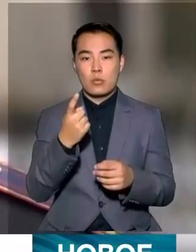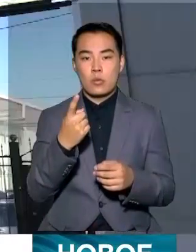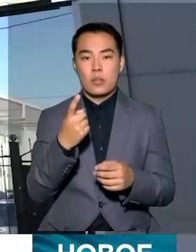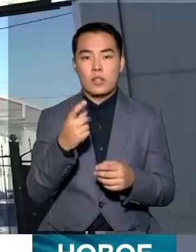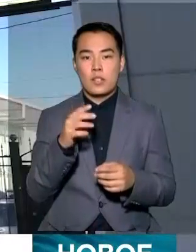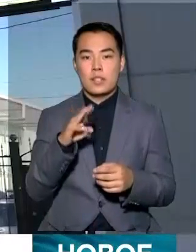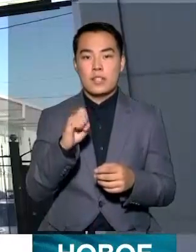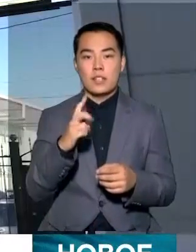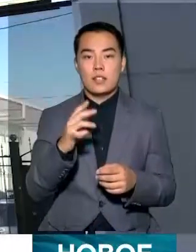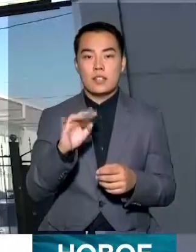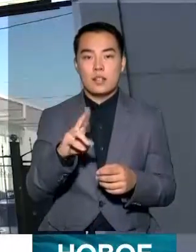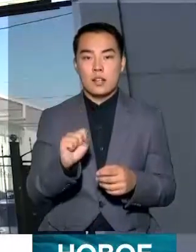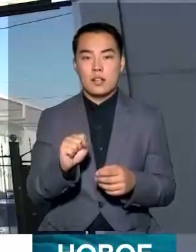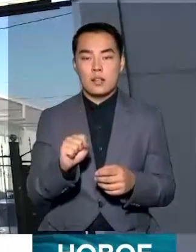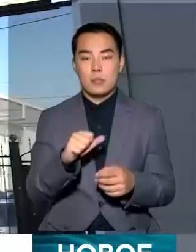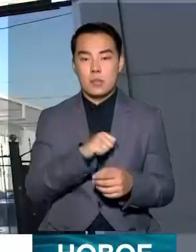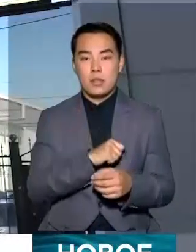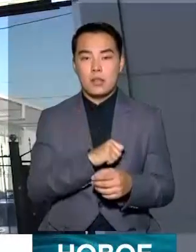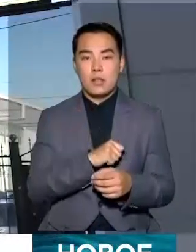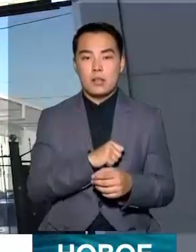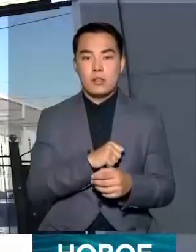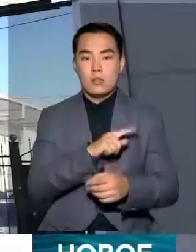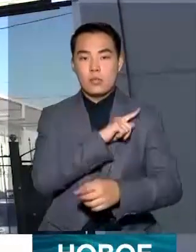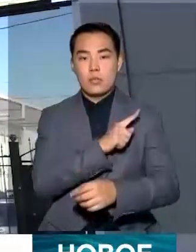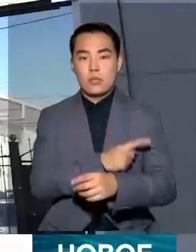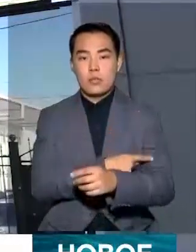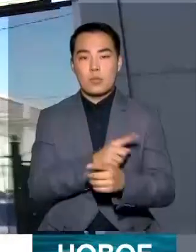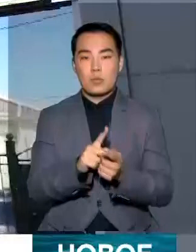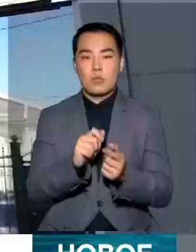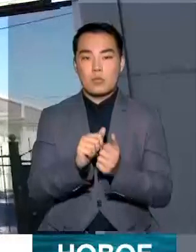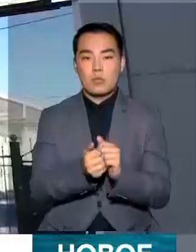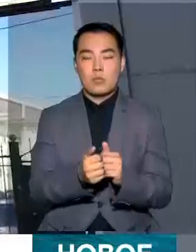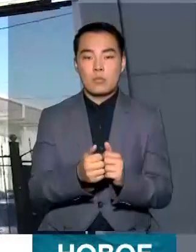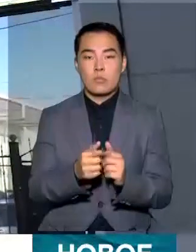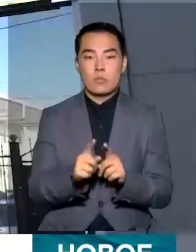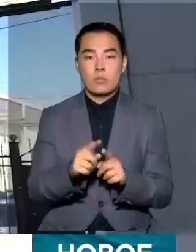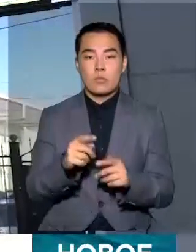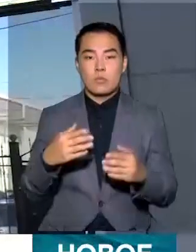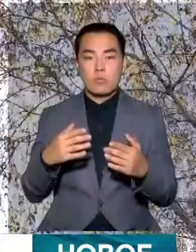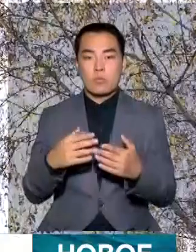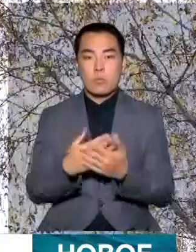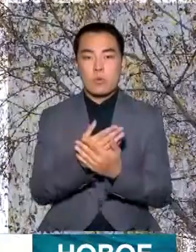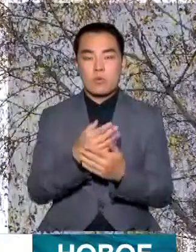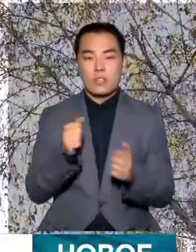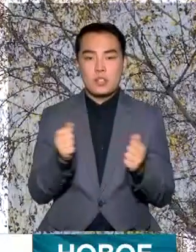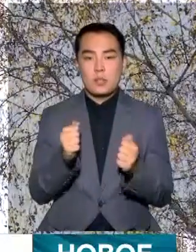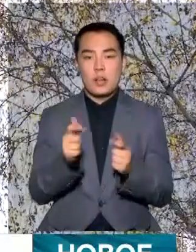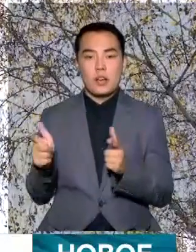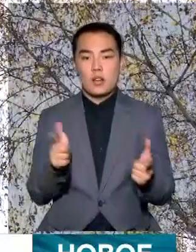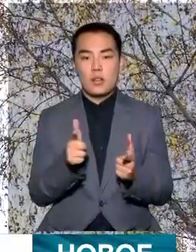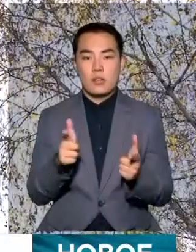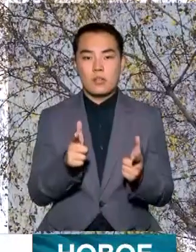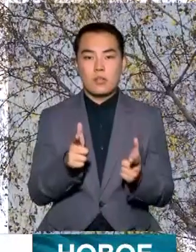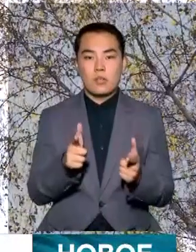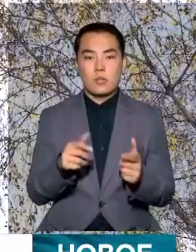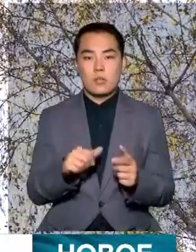техники. На усиленный режим ведения службы были переведены и сотрудники департамента по чрезвычайным ситуациям области. Их